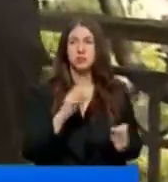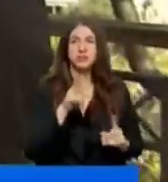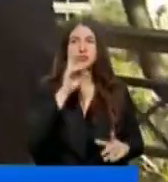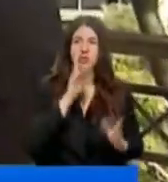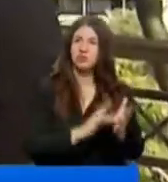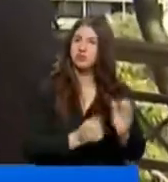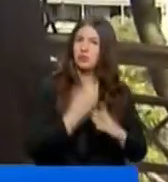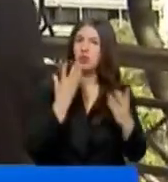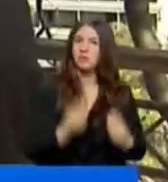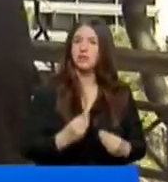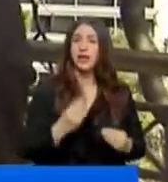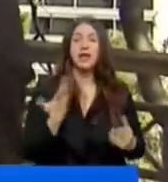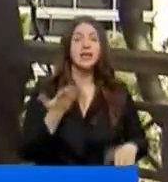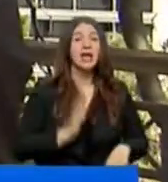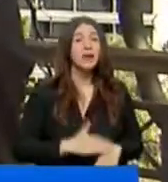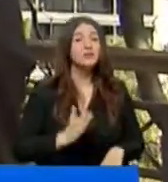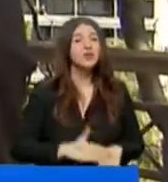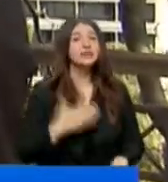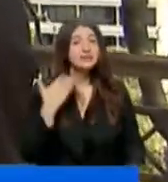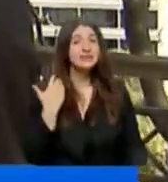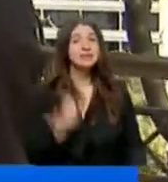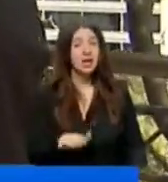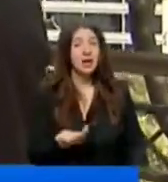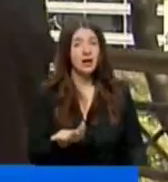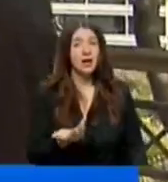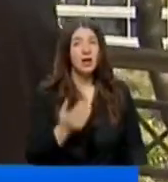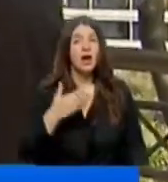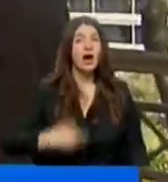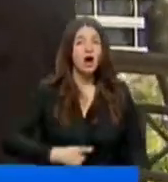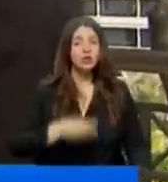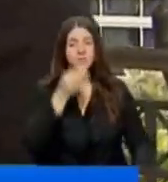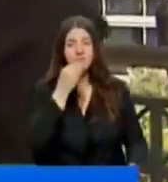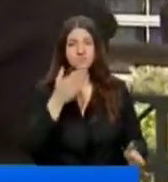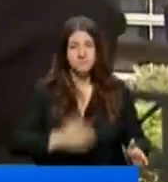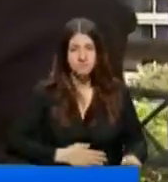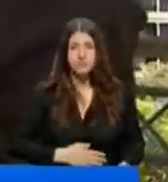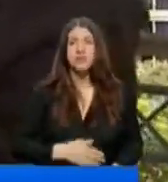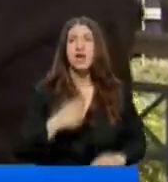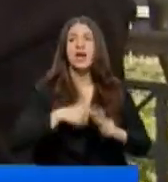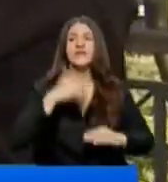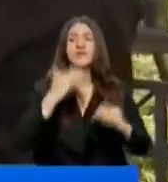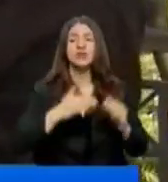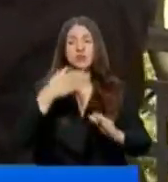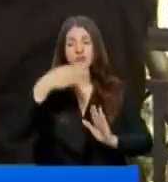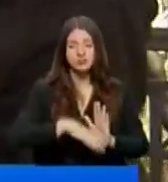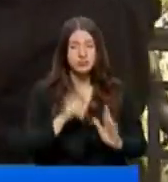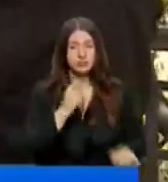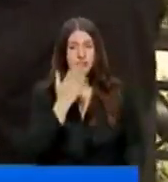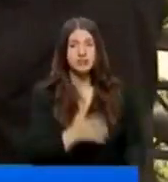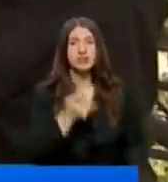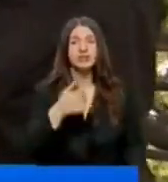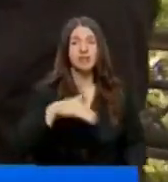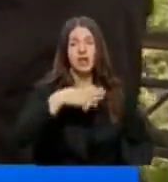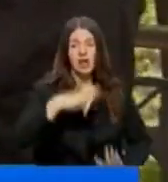sonuç ortaya çıkabilir. Ne yapacaksınız da açları doyuracaksınız, enflasyonu indireceksiniz,